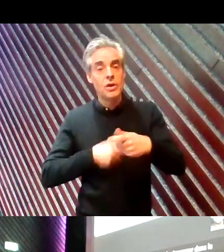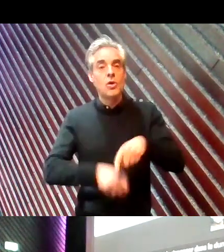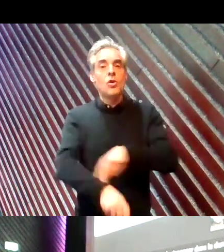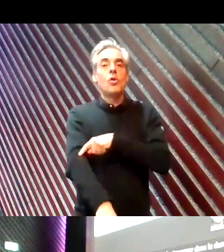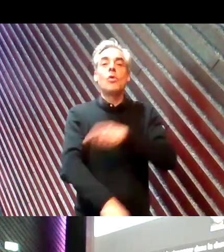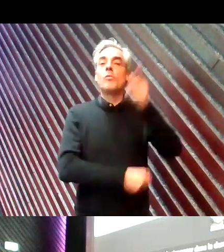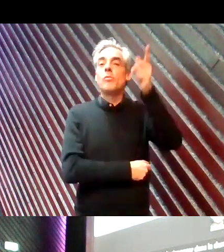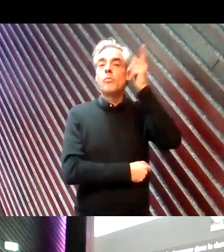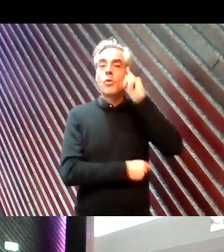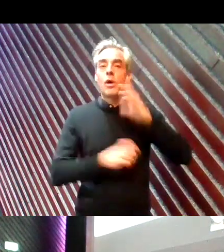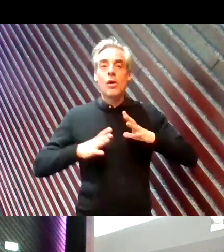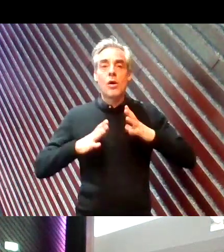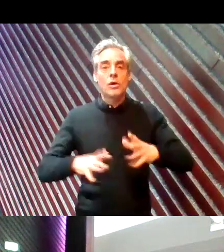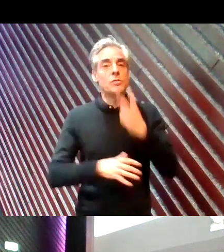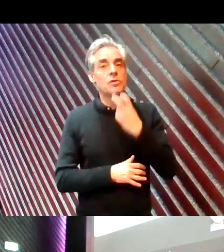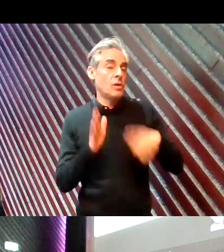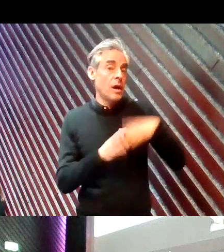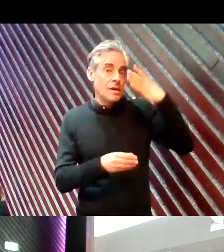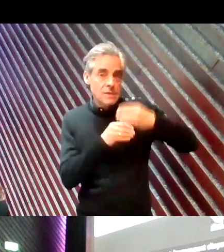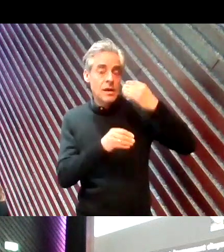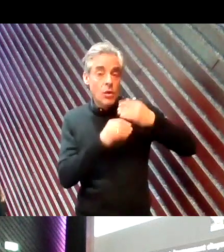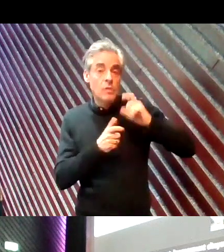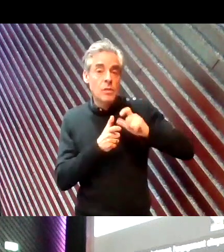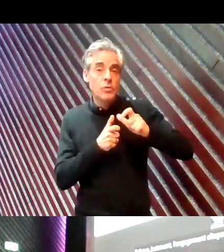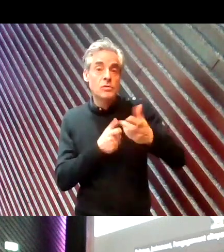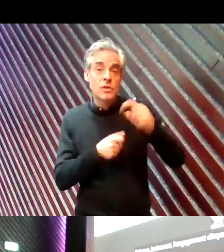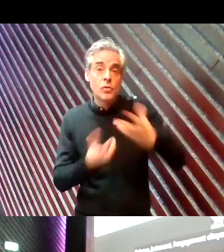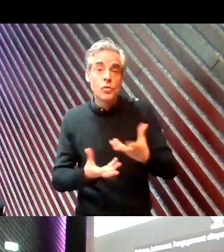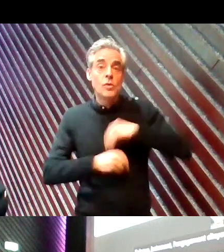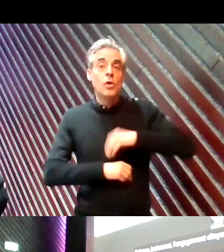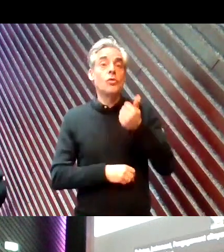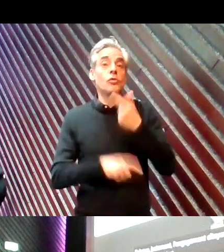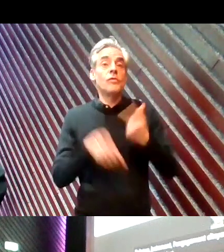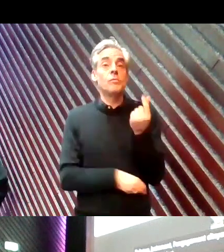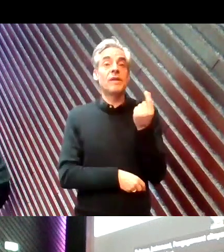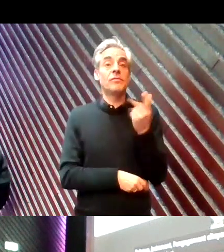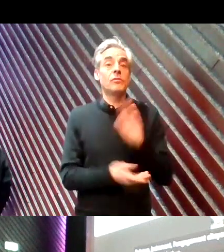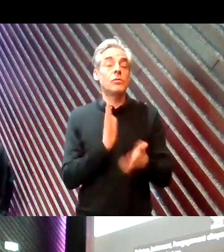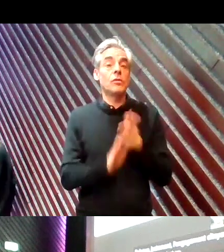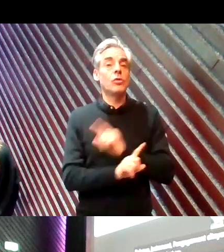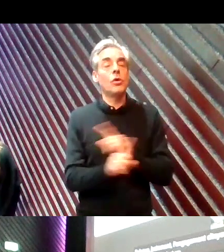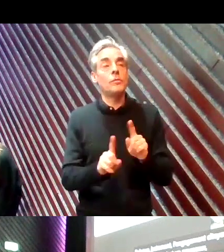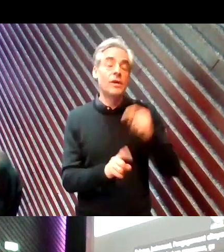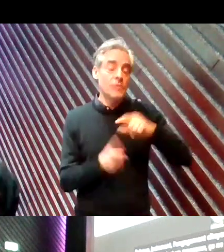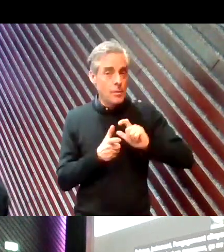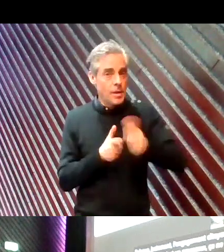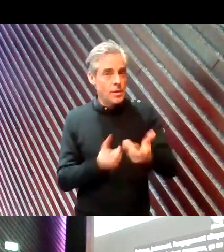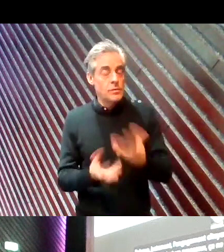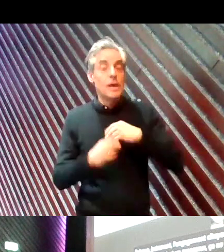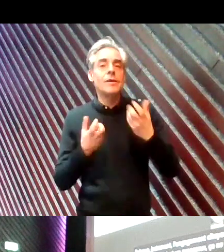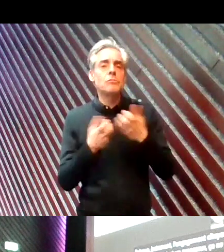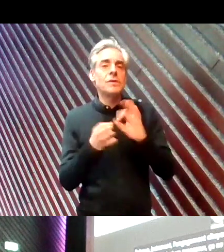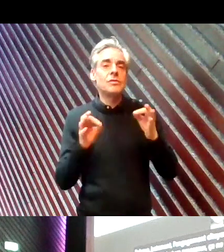puisque justement l'engagement citoyen, c'est quelque chose qui s'appelle un processus, ça ne fait pas finalement en claquant mon doigt. Et juste une petite